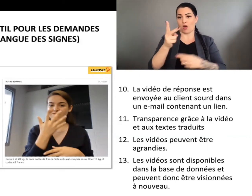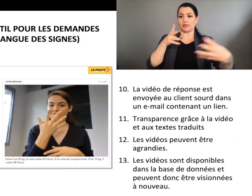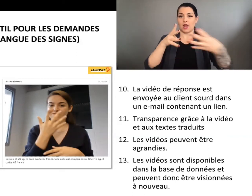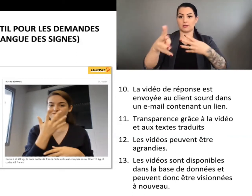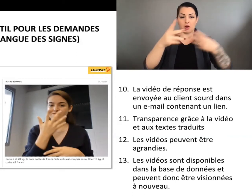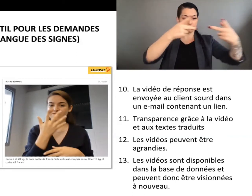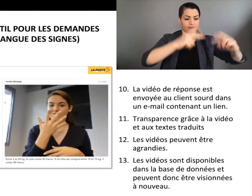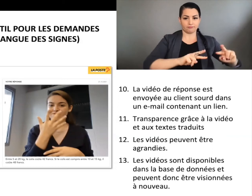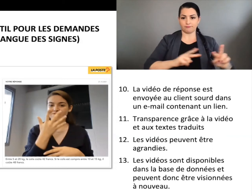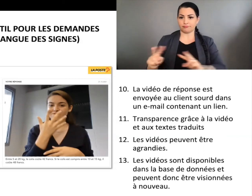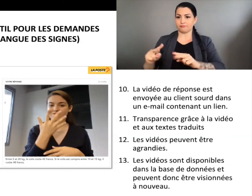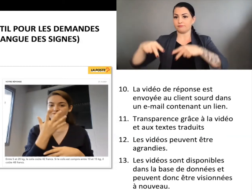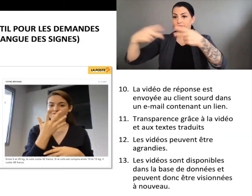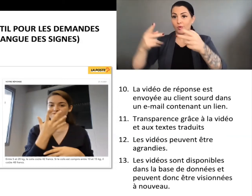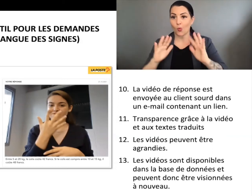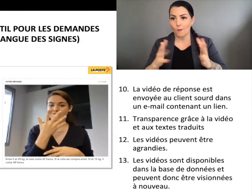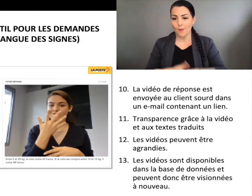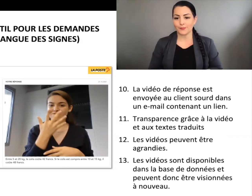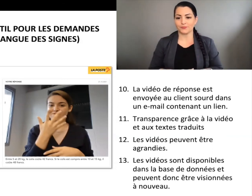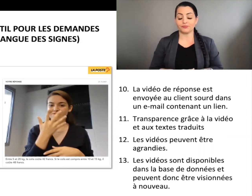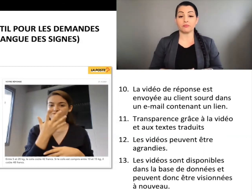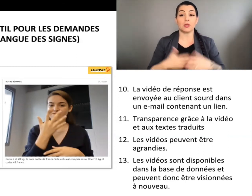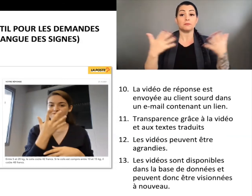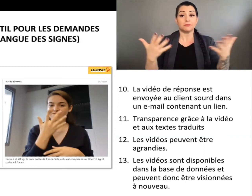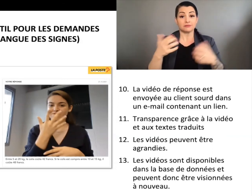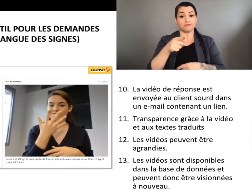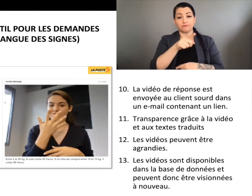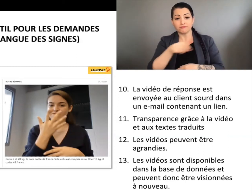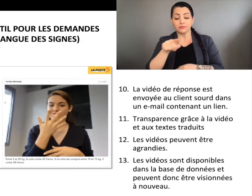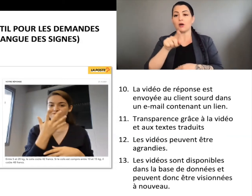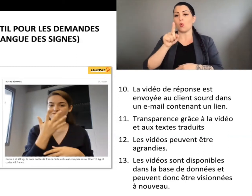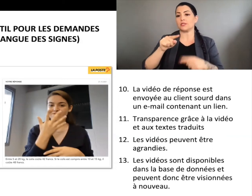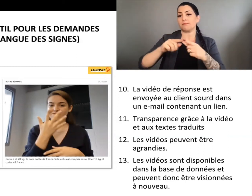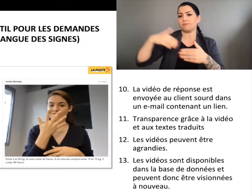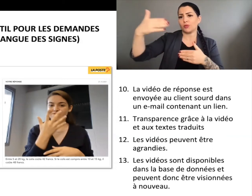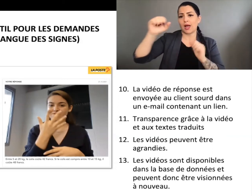La taille des vidéos est ajustable et elles sont à chaque fois accompagnées de leur traduction.